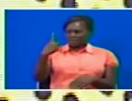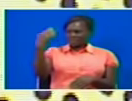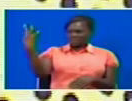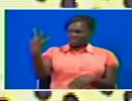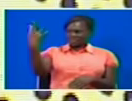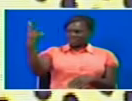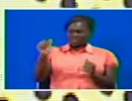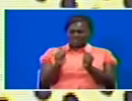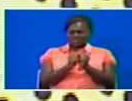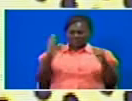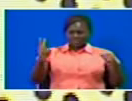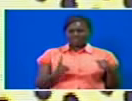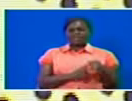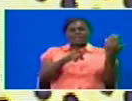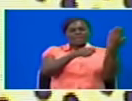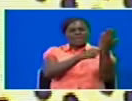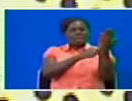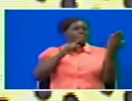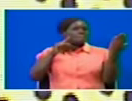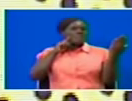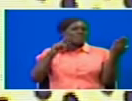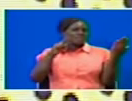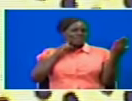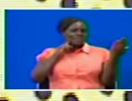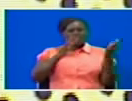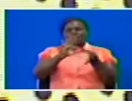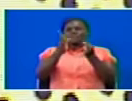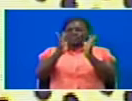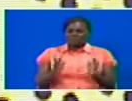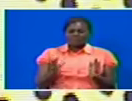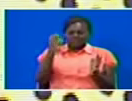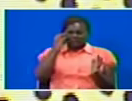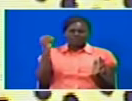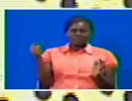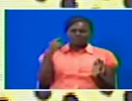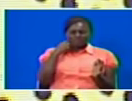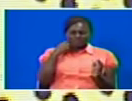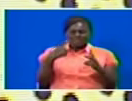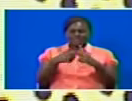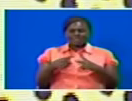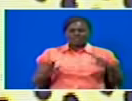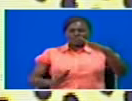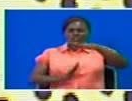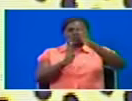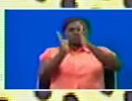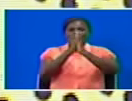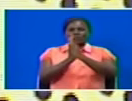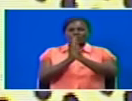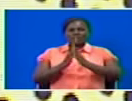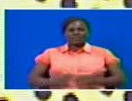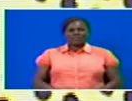mwaka 2017. Jina langu ni Mary Kilobi, mtangazaji wa ishara ni Meresha Witi. Tupate taarifa kuu.